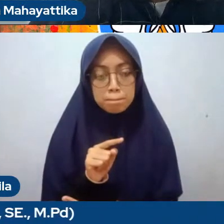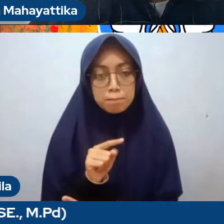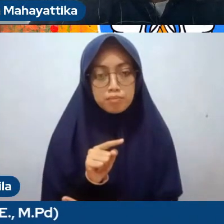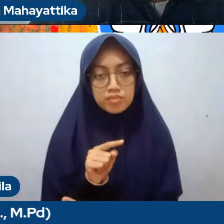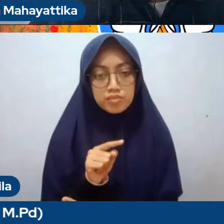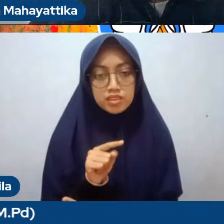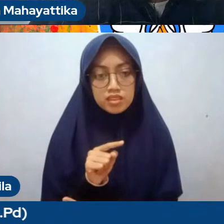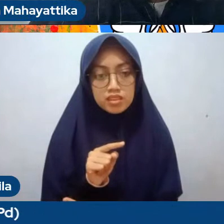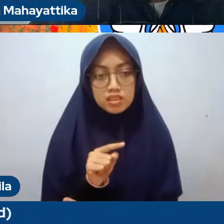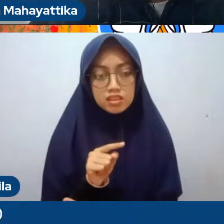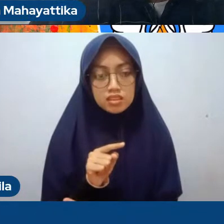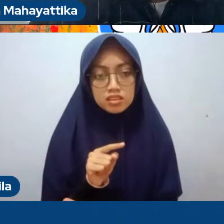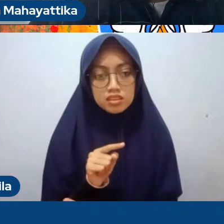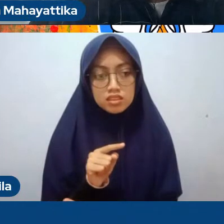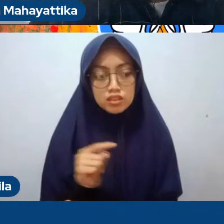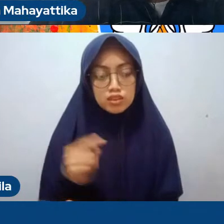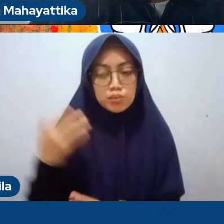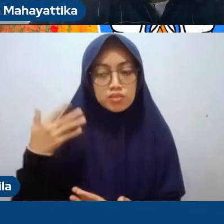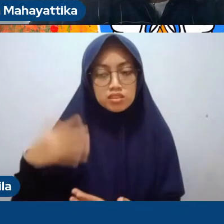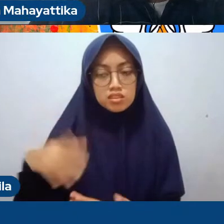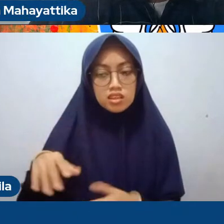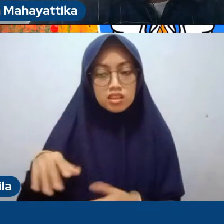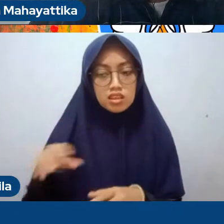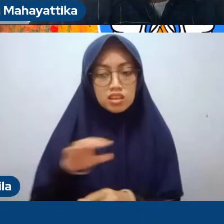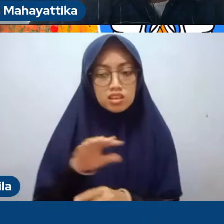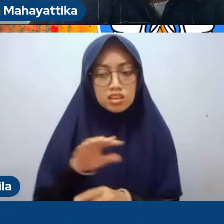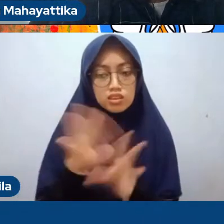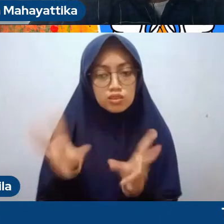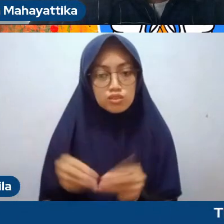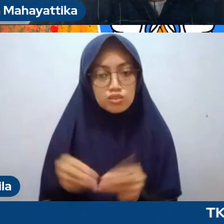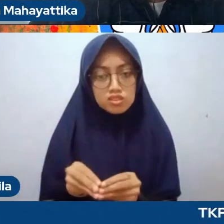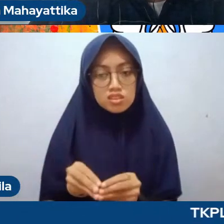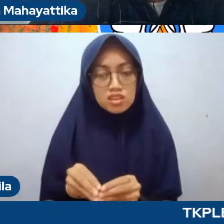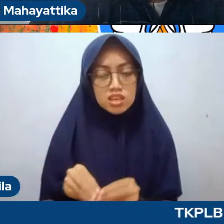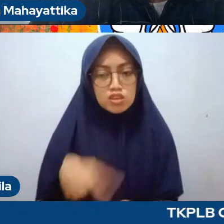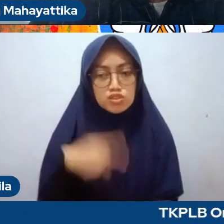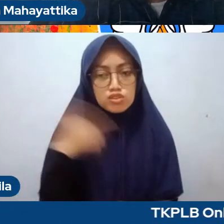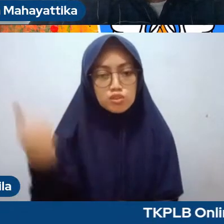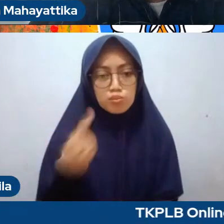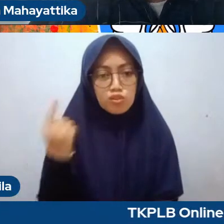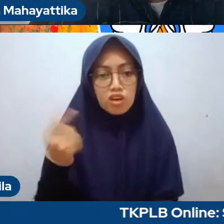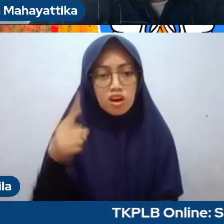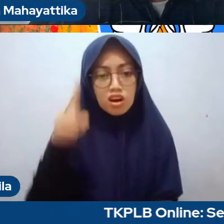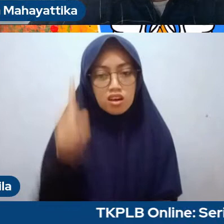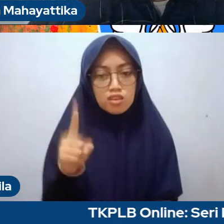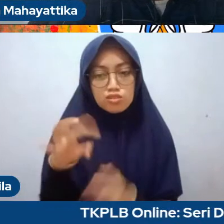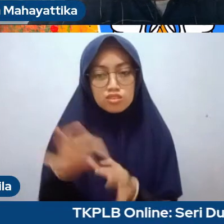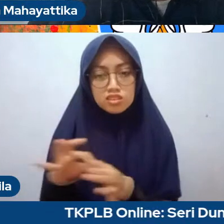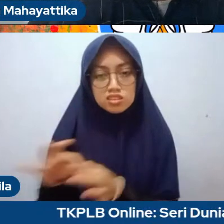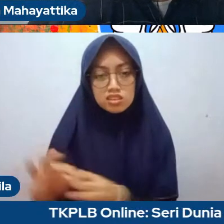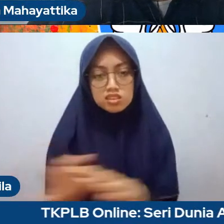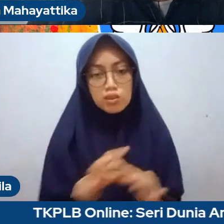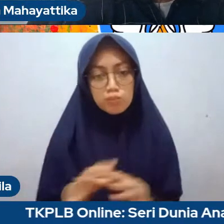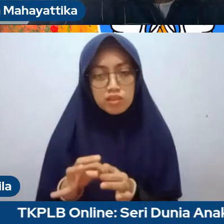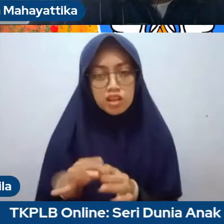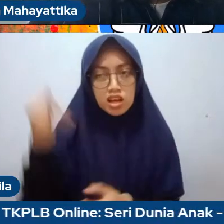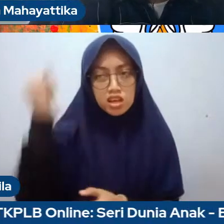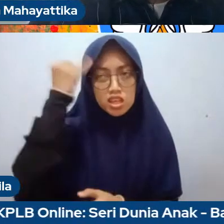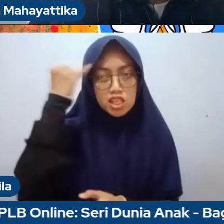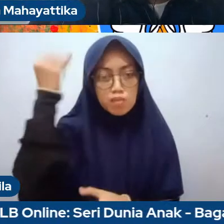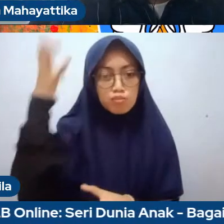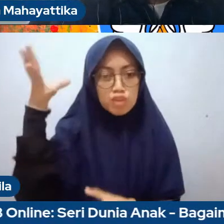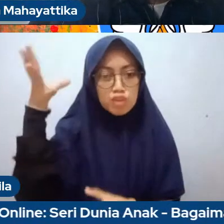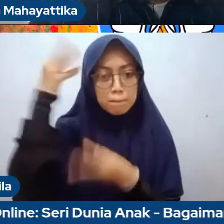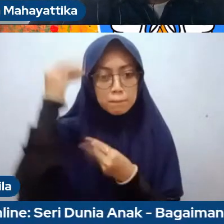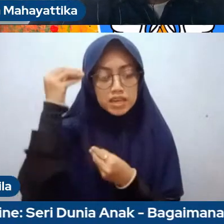itu yang namanya pergi sekolah inklusi, kita harus kompak ya, jadi ilmunya harus semua dapat gitu ya,